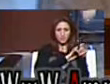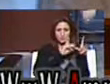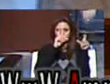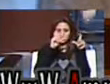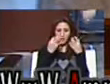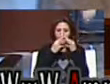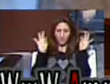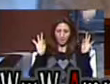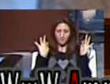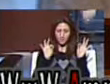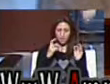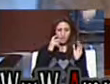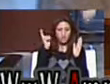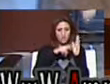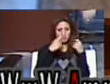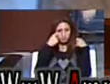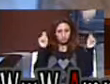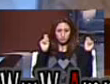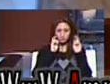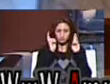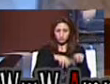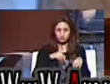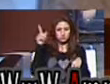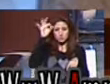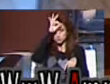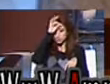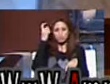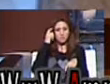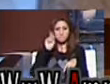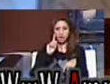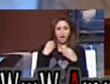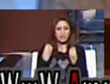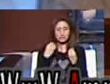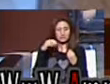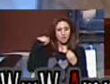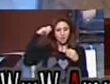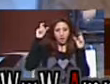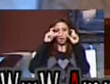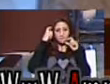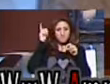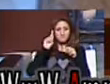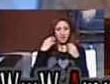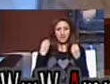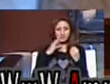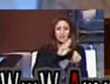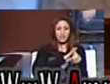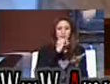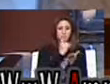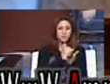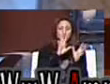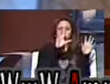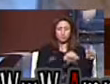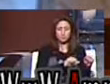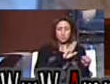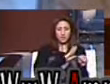بالكامل، لكن الشرطة بالفعل ليس لديها اي معلومات ان العملية تمت بالكامل. ما كانش في تنسيق